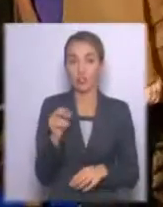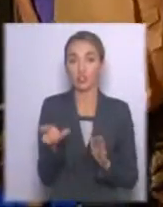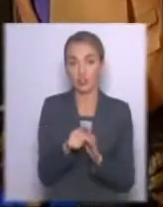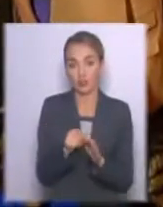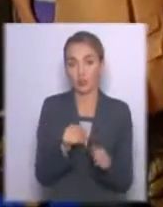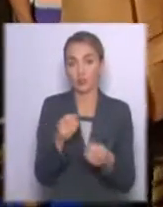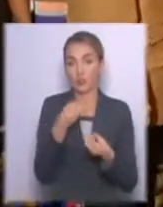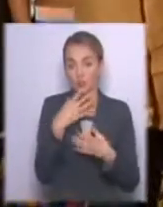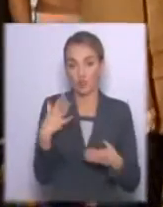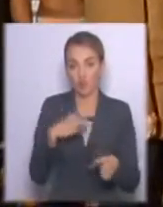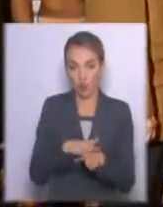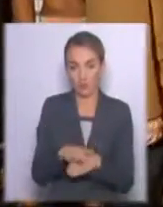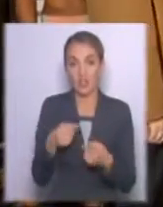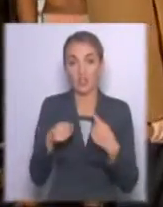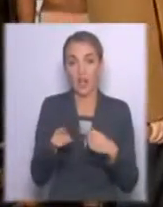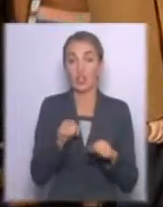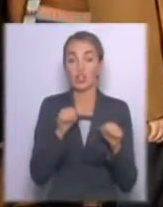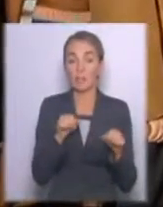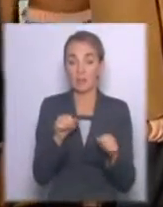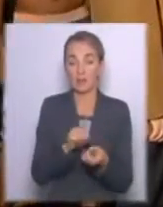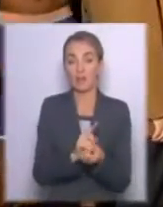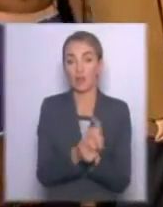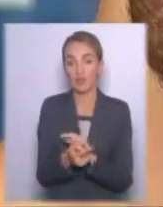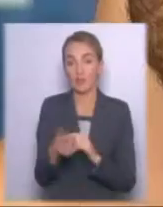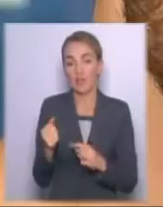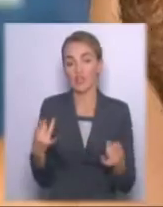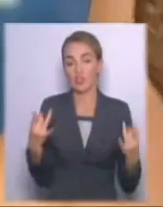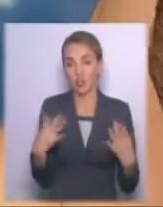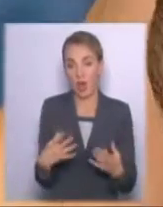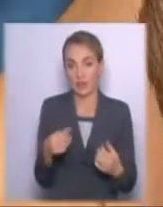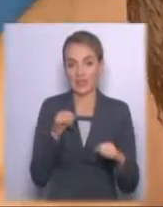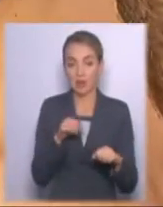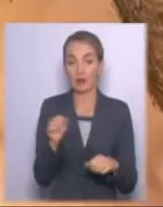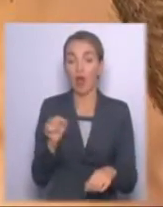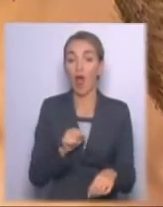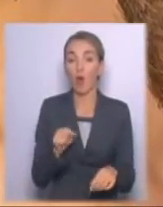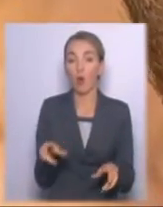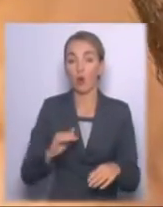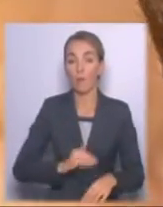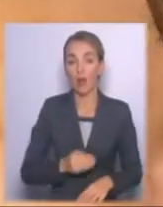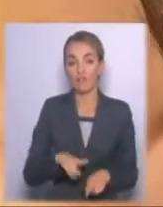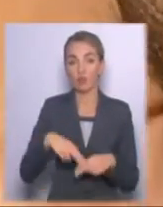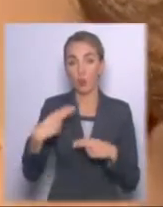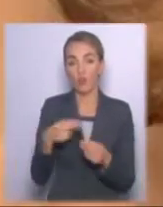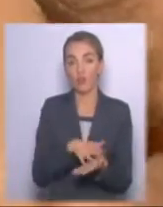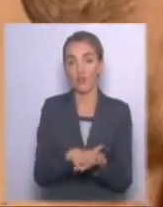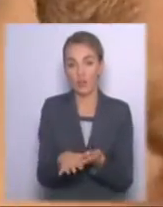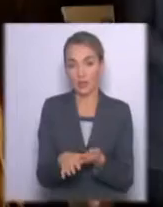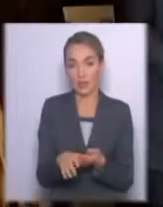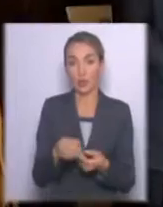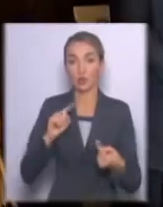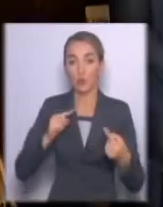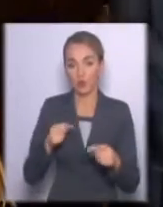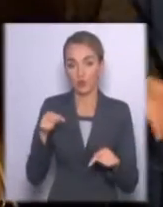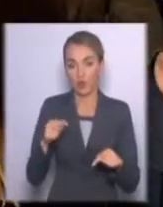успішно впорався. Інакше бій з титульного перетворився б на звичайний спаринг, а компанія відшкодовувала б витрати супернику, в